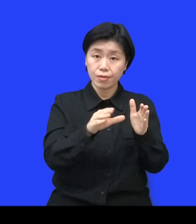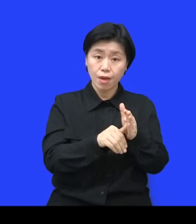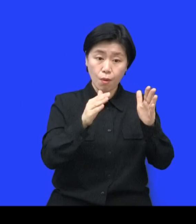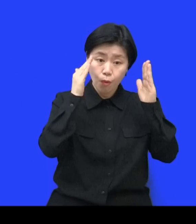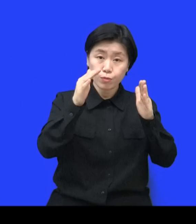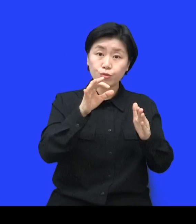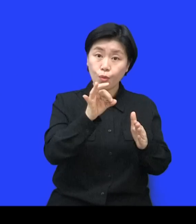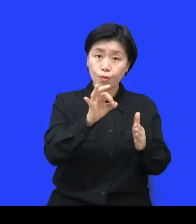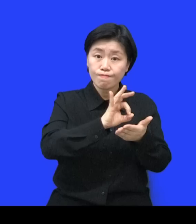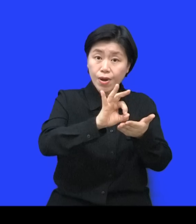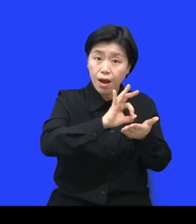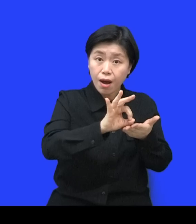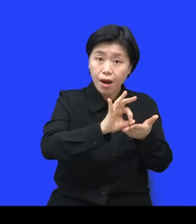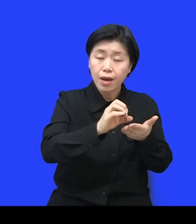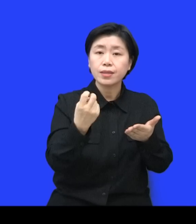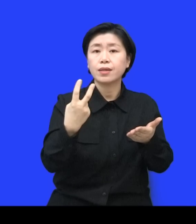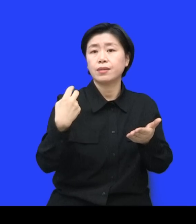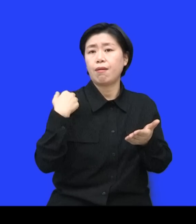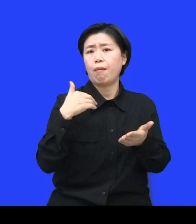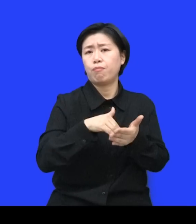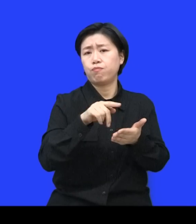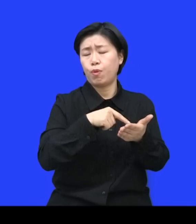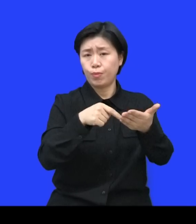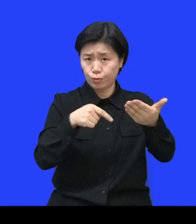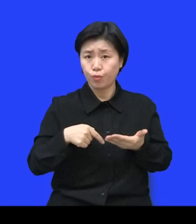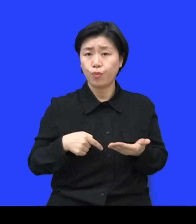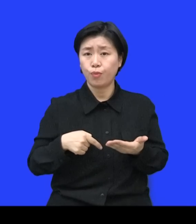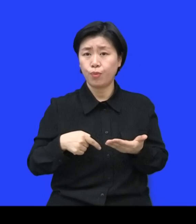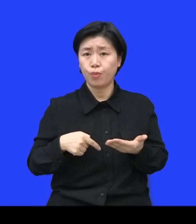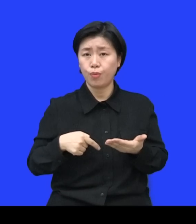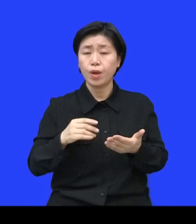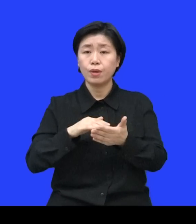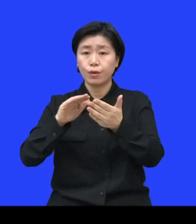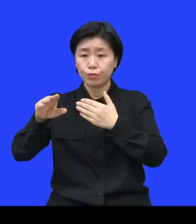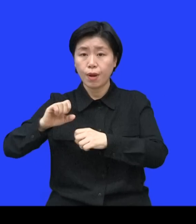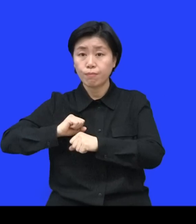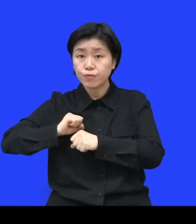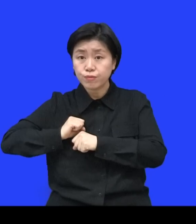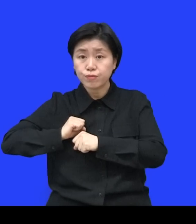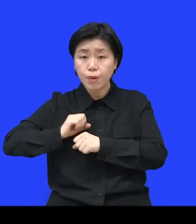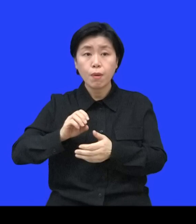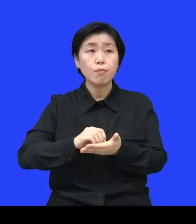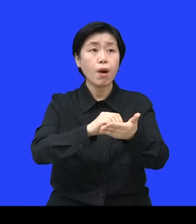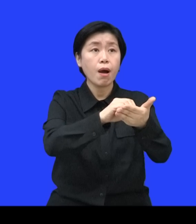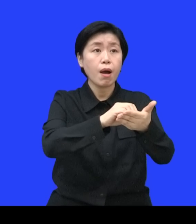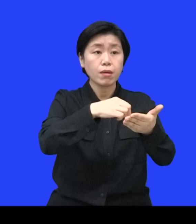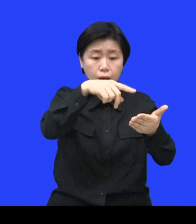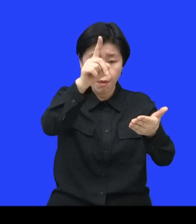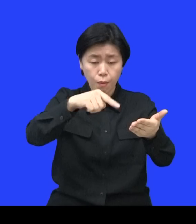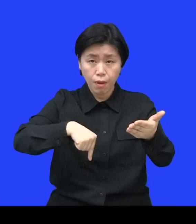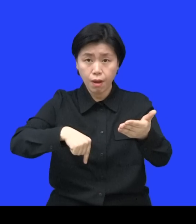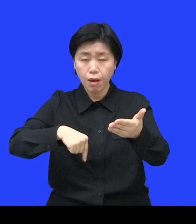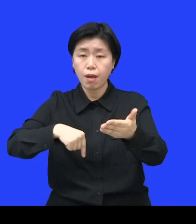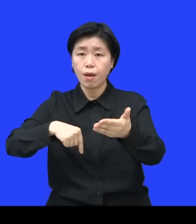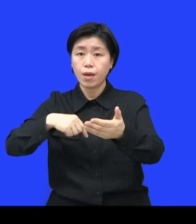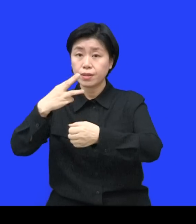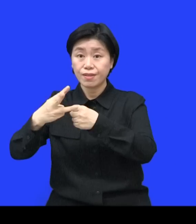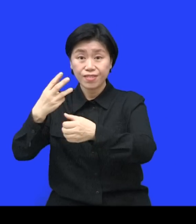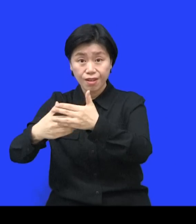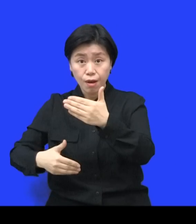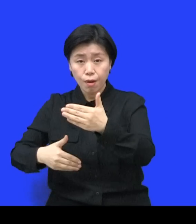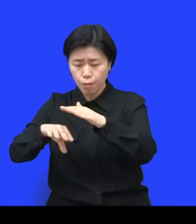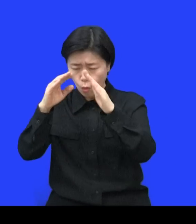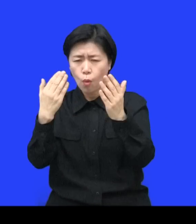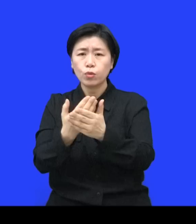갔다 오시라고. 그럼 2, 3, 4학년 무슨 장학금인데요? 어떤 장학재단에서 선발을 했대요. 그냥 학기랑